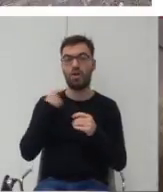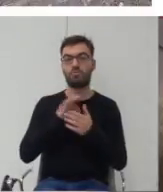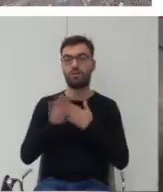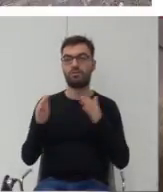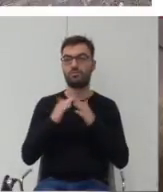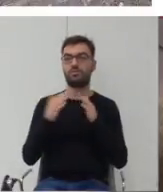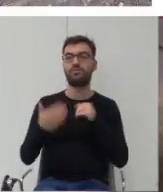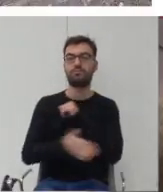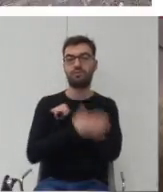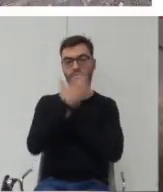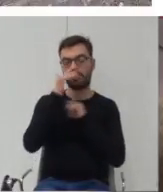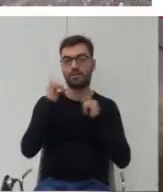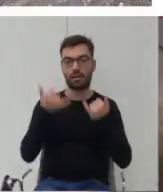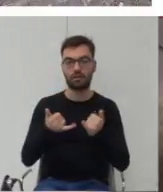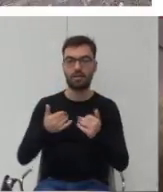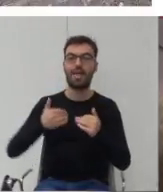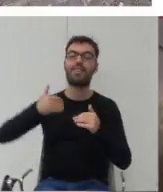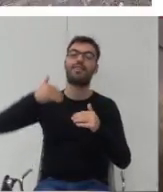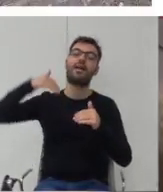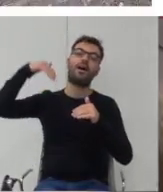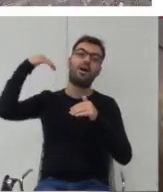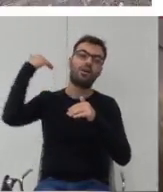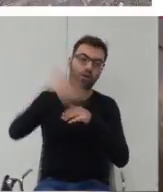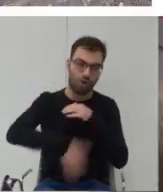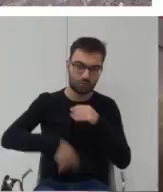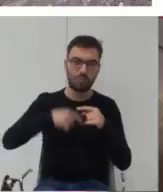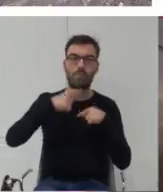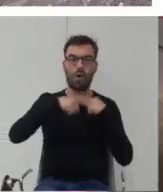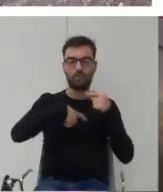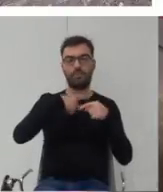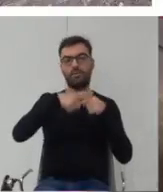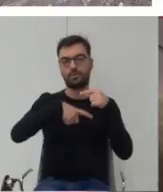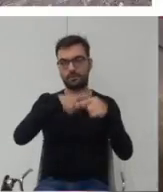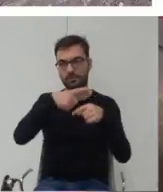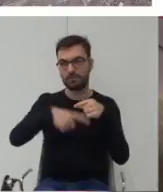osób bezdomnych polega na tym, że na końcu